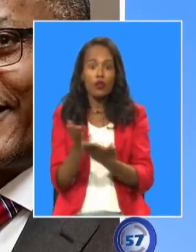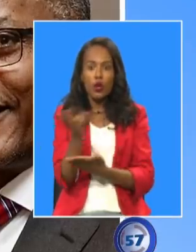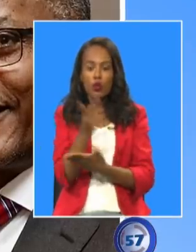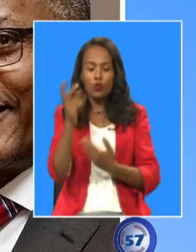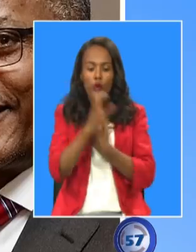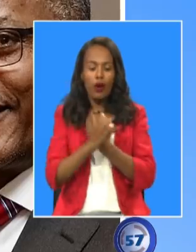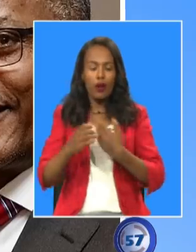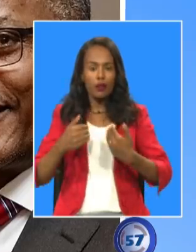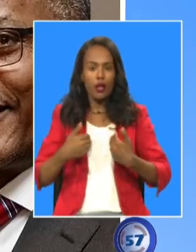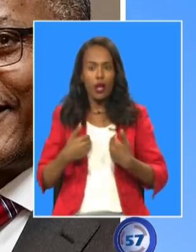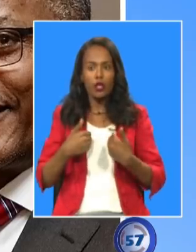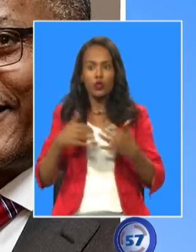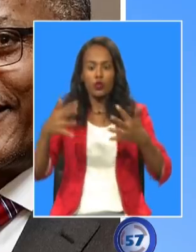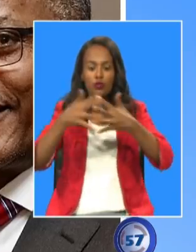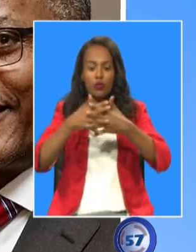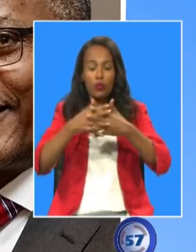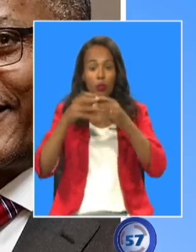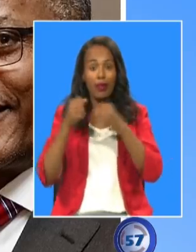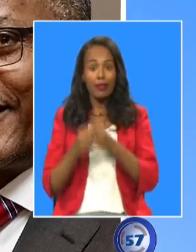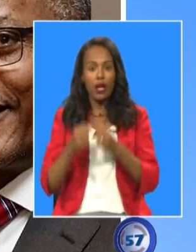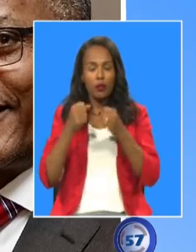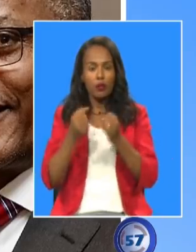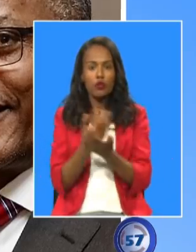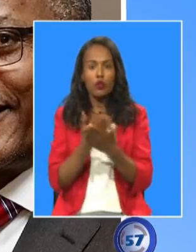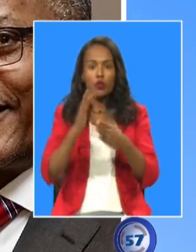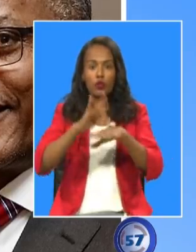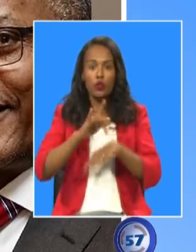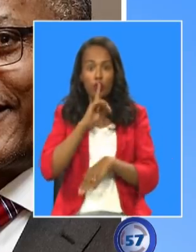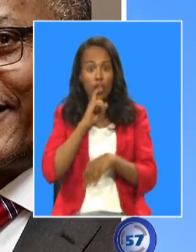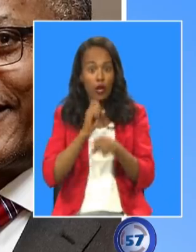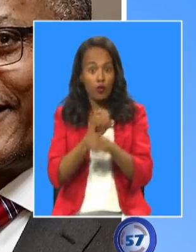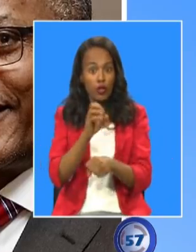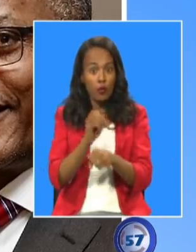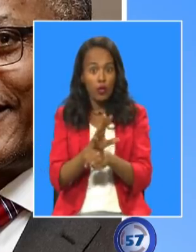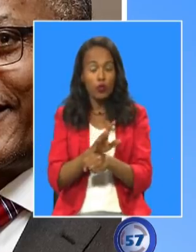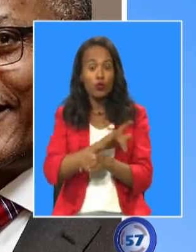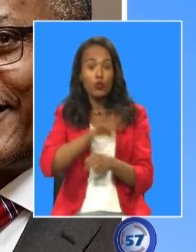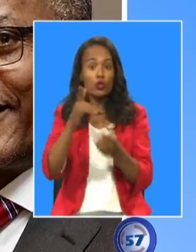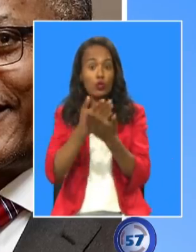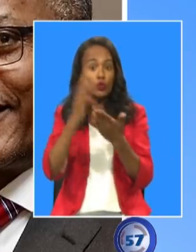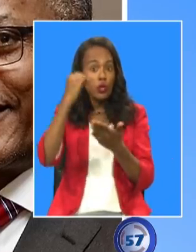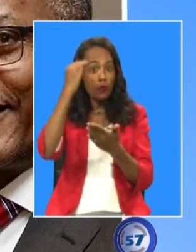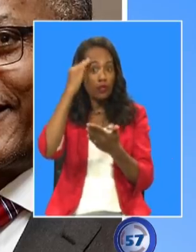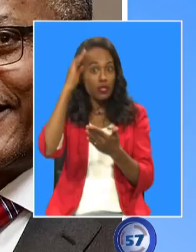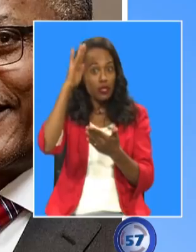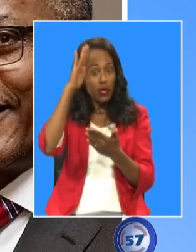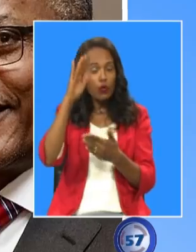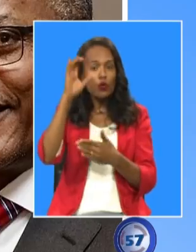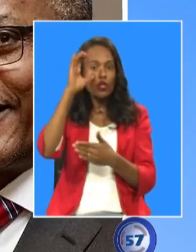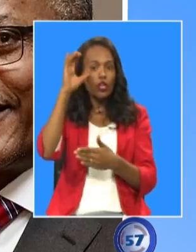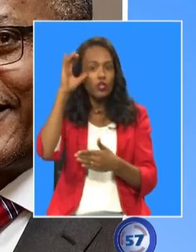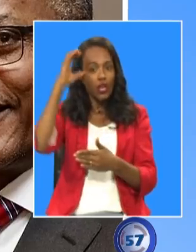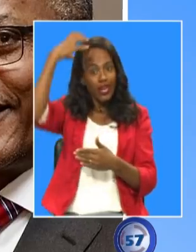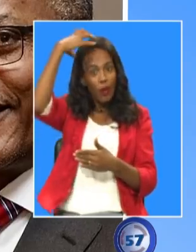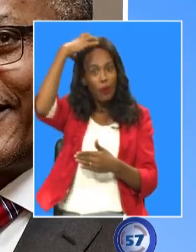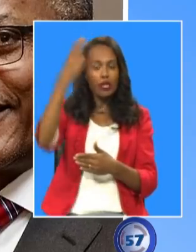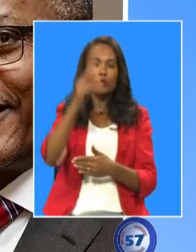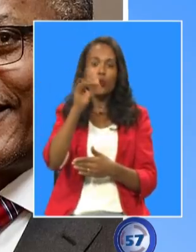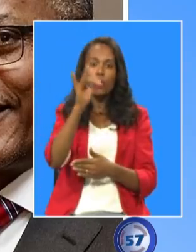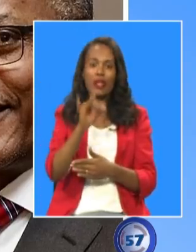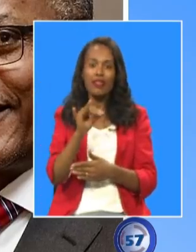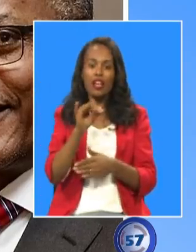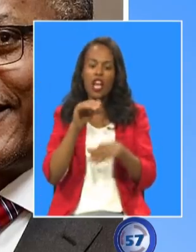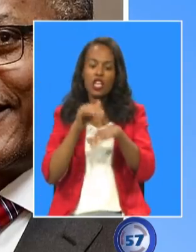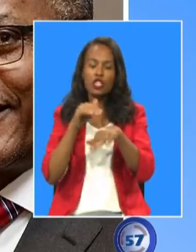ሀገራት ያላቸውን ትብብር ይበልጥ ማጠናከር በሚችሉባቸው ጉዳዮች ላይ ነው የመከሩት። ውጭ ጉዳይ ሚኒስትር ገዱ የቻይና መንግስት በቤልትና ሮድ